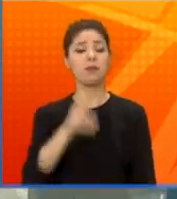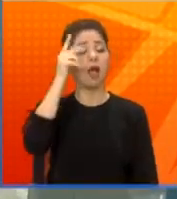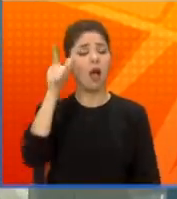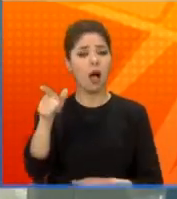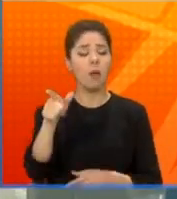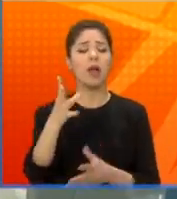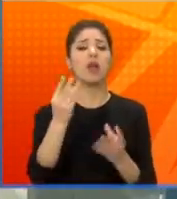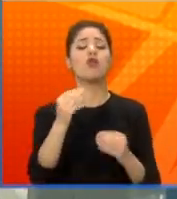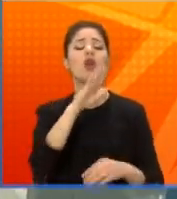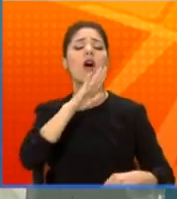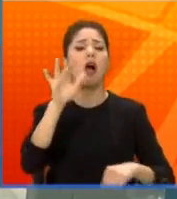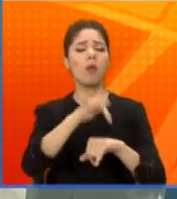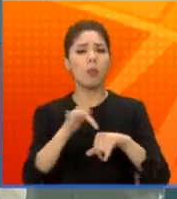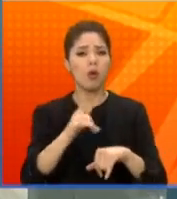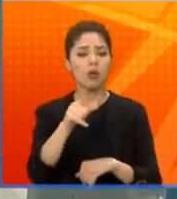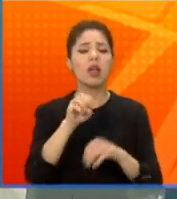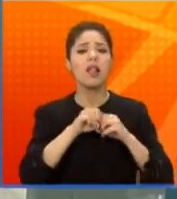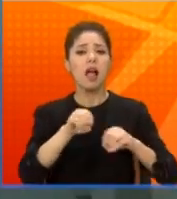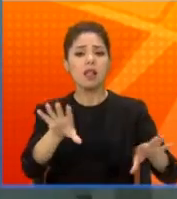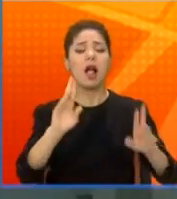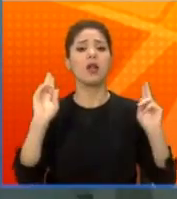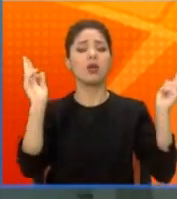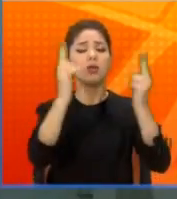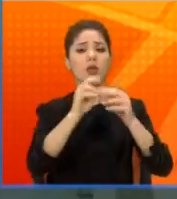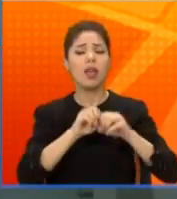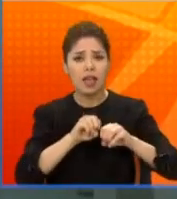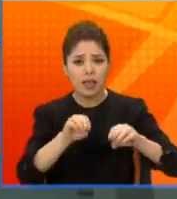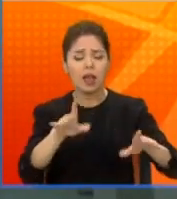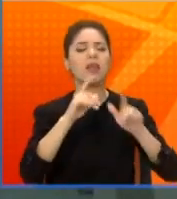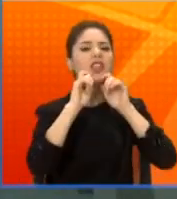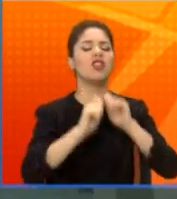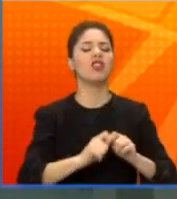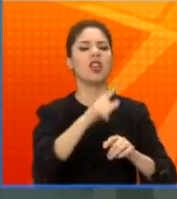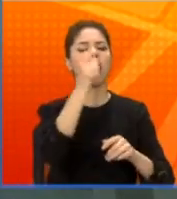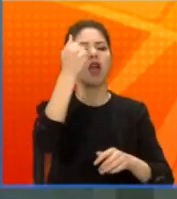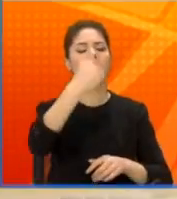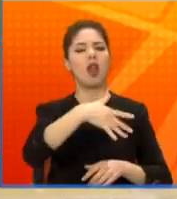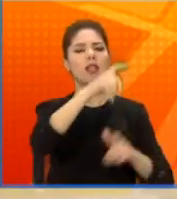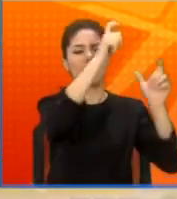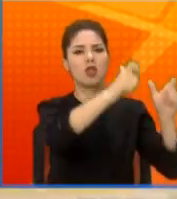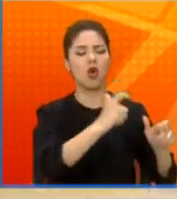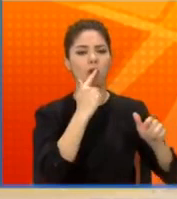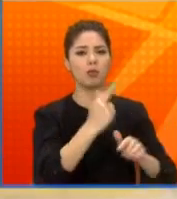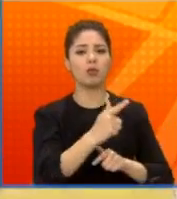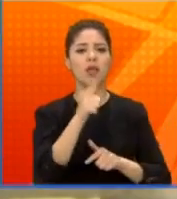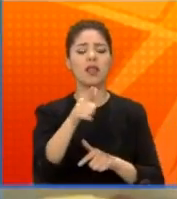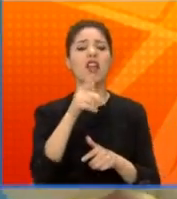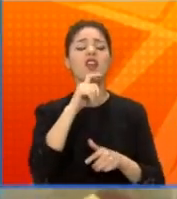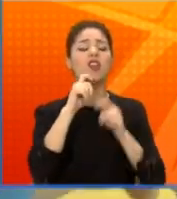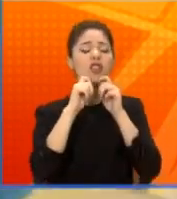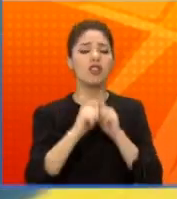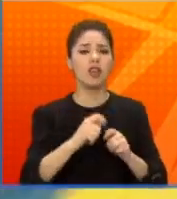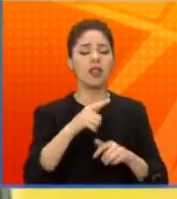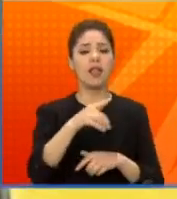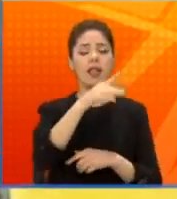Amerika ve çok sayıda Avrupa ülkesi salgının dünyaya yayılmasından Çin yönetimini sorumlu tutuyor. Çin'in İstanbul Başkonsolosu Cui